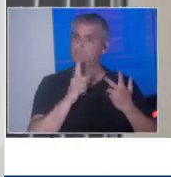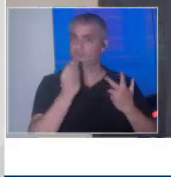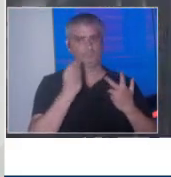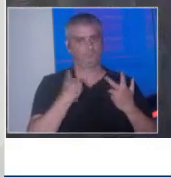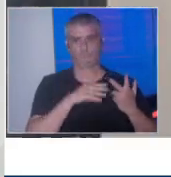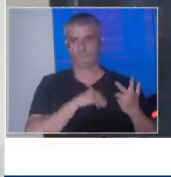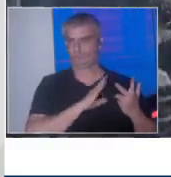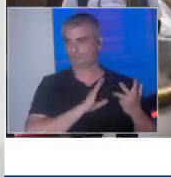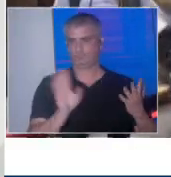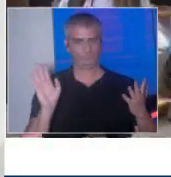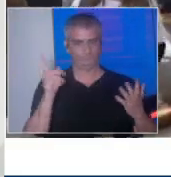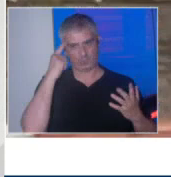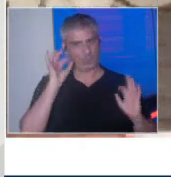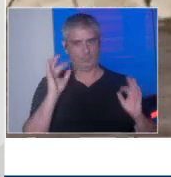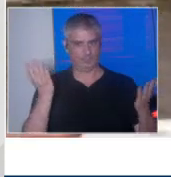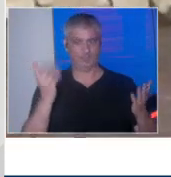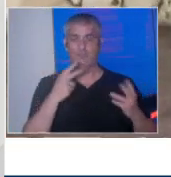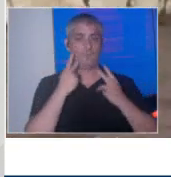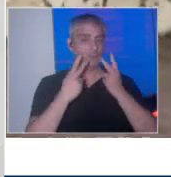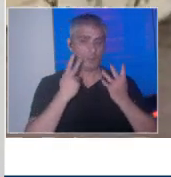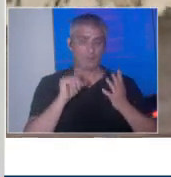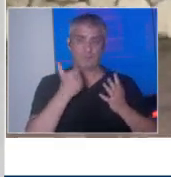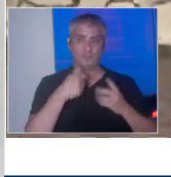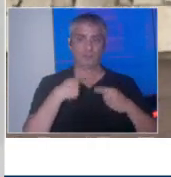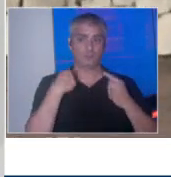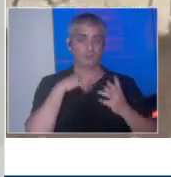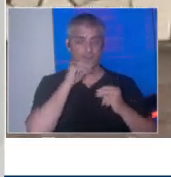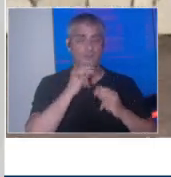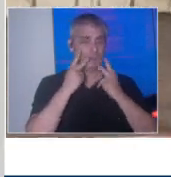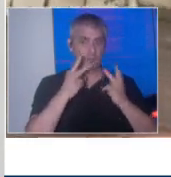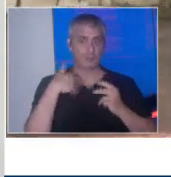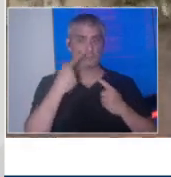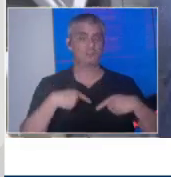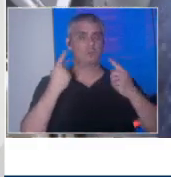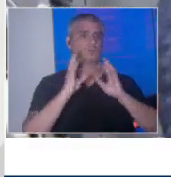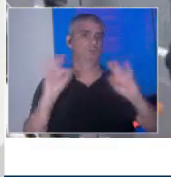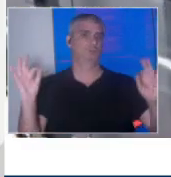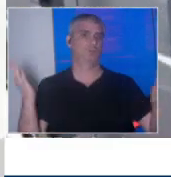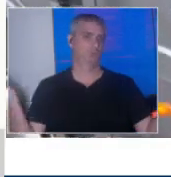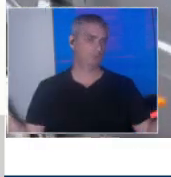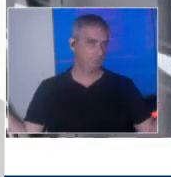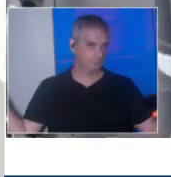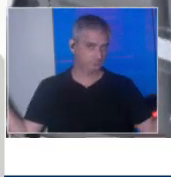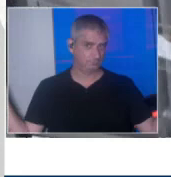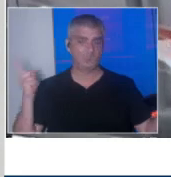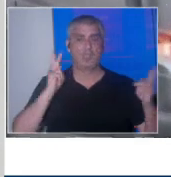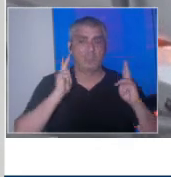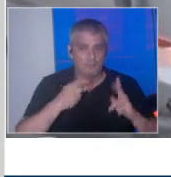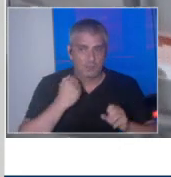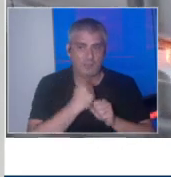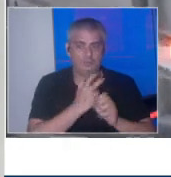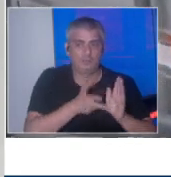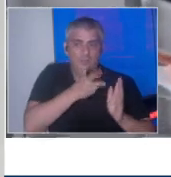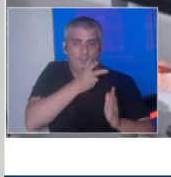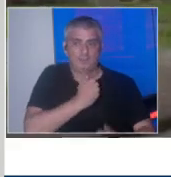דבר שהוא לא מתקבל על הדעת. עכשיו, בהיבט הפתרונות. קודם כל, ביום שבו נגיע לדבר על פתרונות, זה יהיה יום מצוין. בסדר? אפשר להעביר את